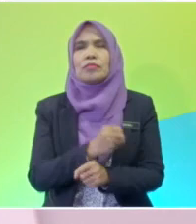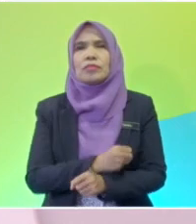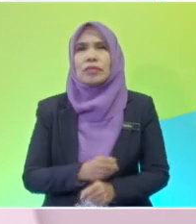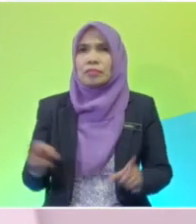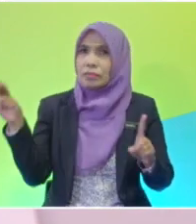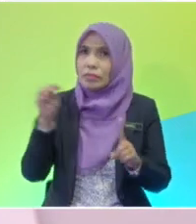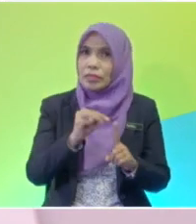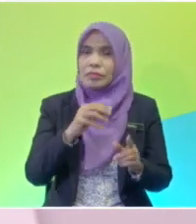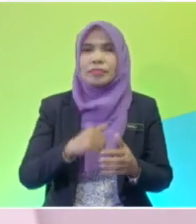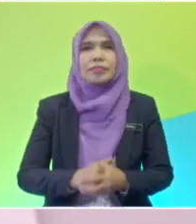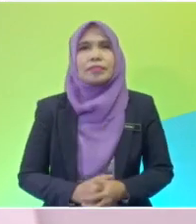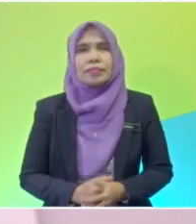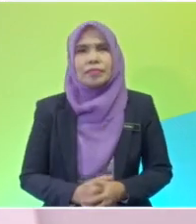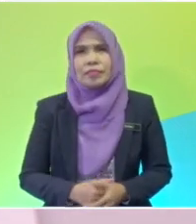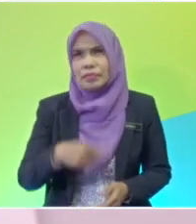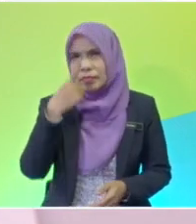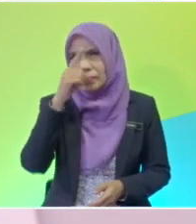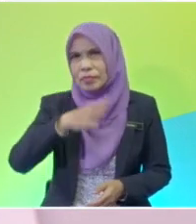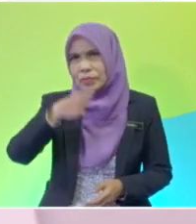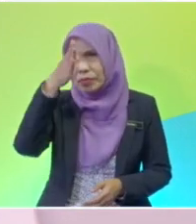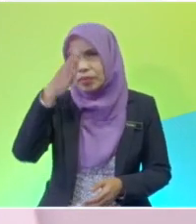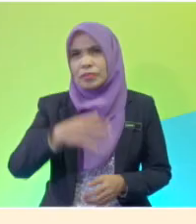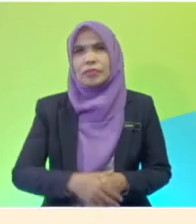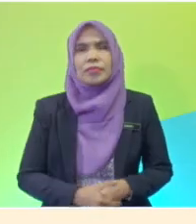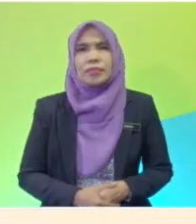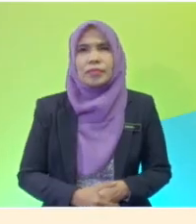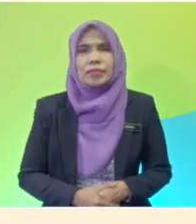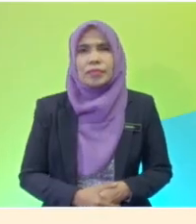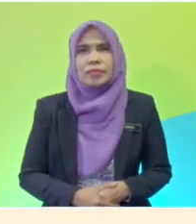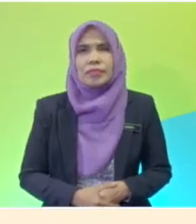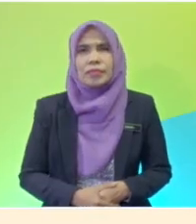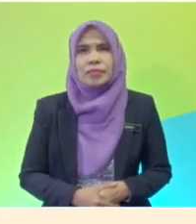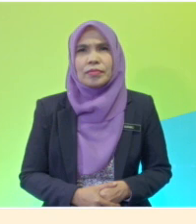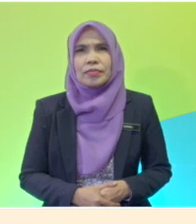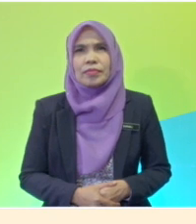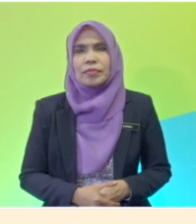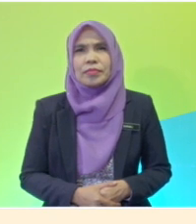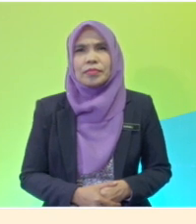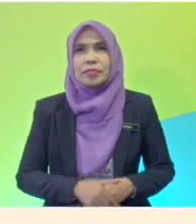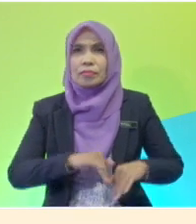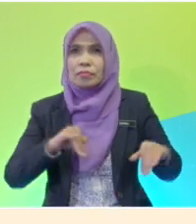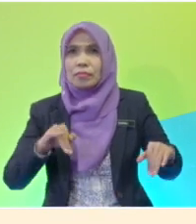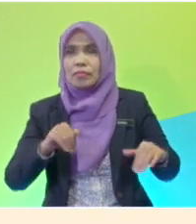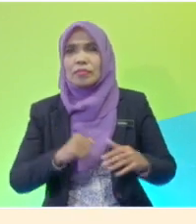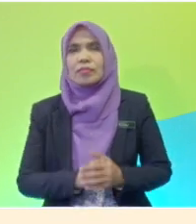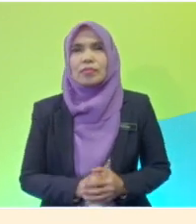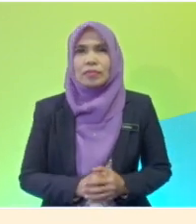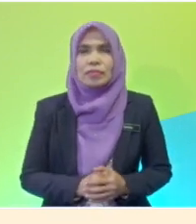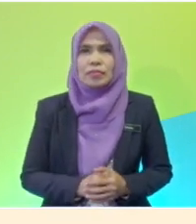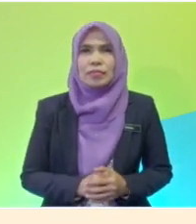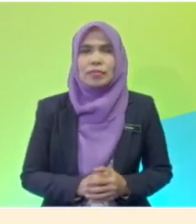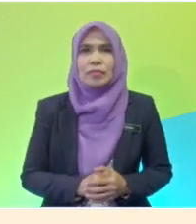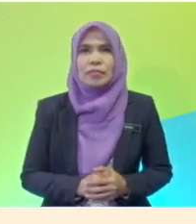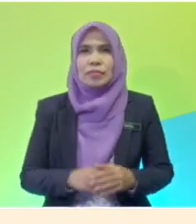bapak untuk ibu bapak apa pula yang pertama Ibu Bapak kalau boleh elakan mendidik anak dengan cara auto retairin apa